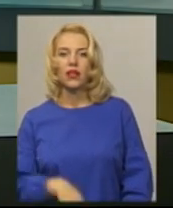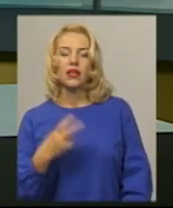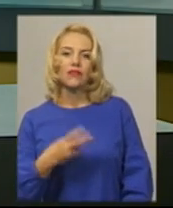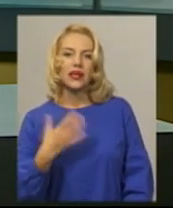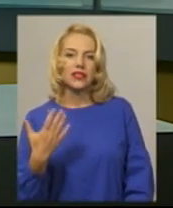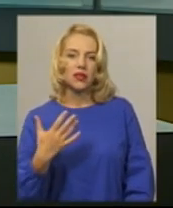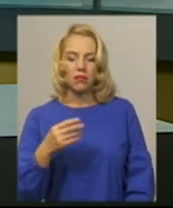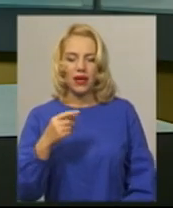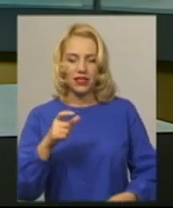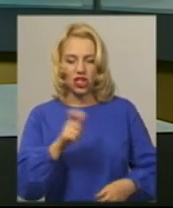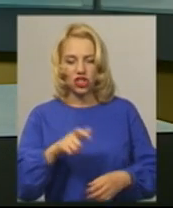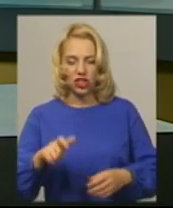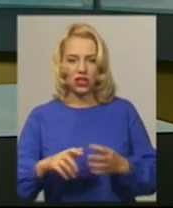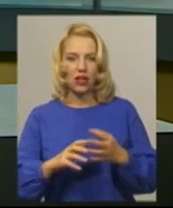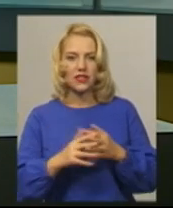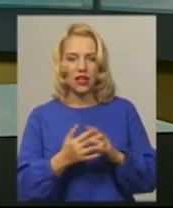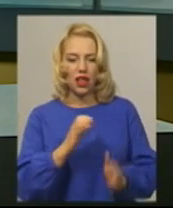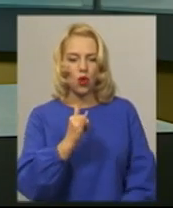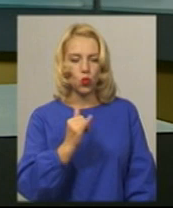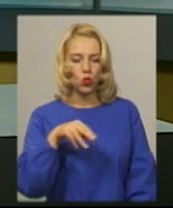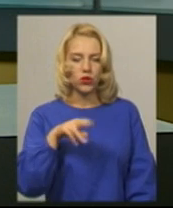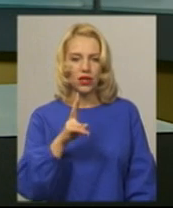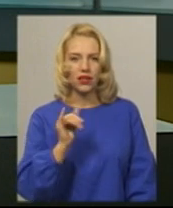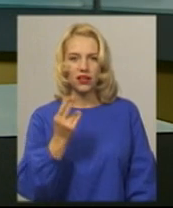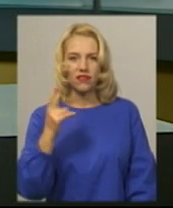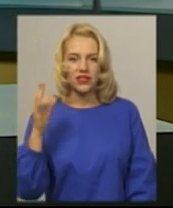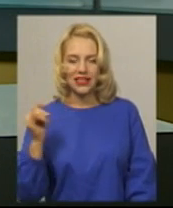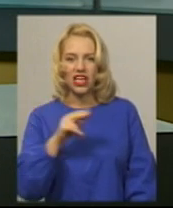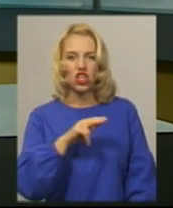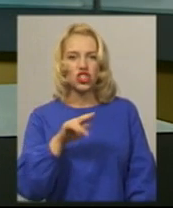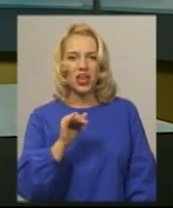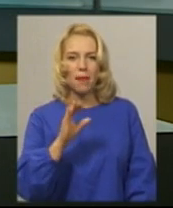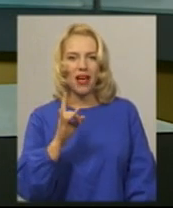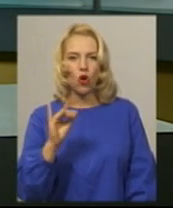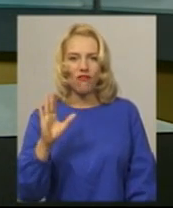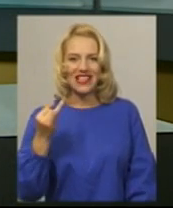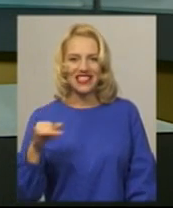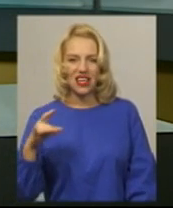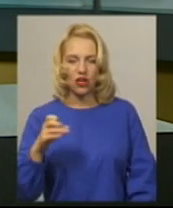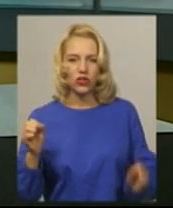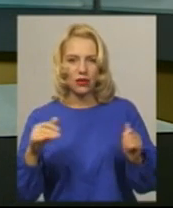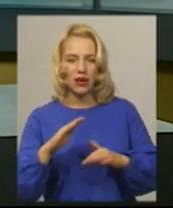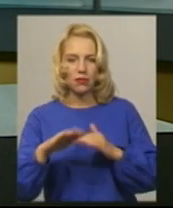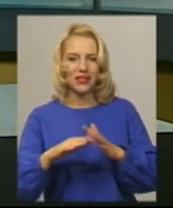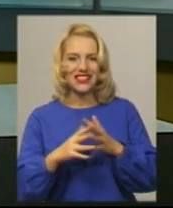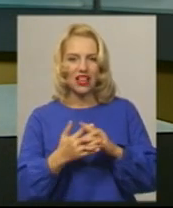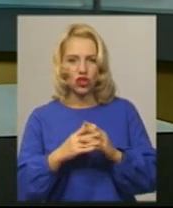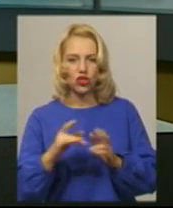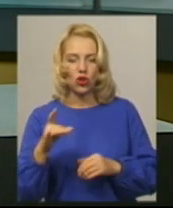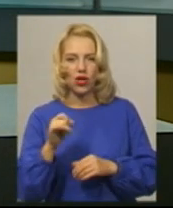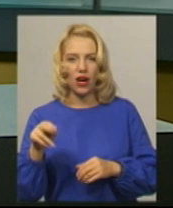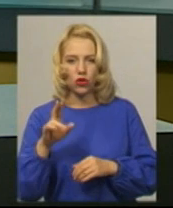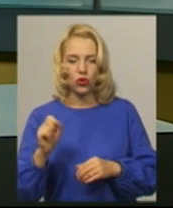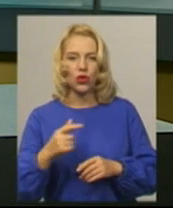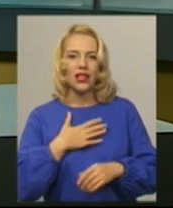25 жителів села Кутківці Чемеровецького району зібрались під селищною радою, аби висловити незадоволення ремонтом дороги місцевого